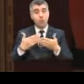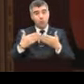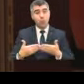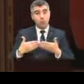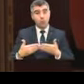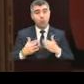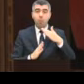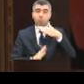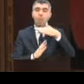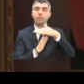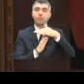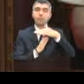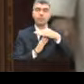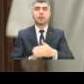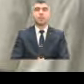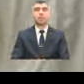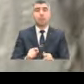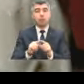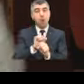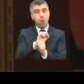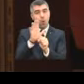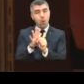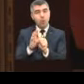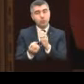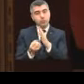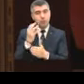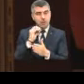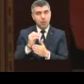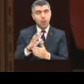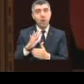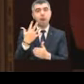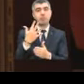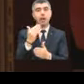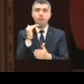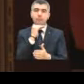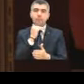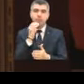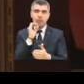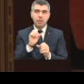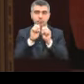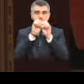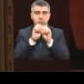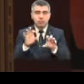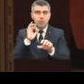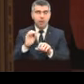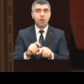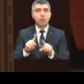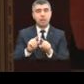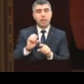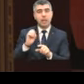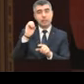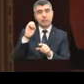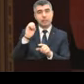نحاصروها، لان الاوميكرون حقيقه معروف بخمسه د المرات السرع وسريع الانتشار من